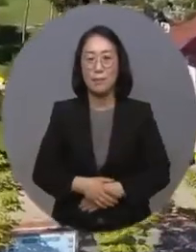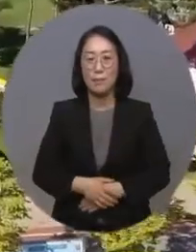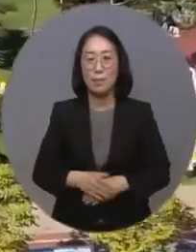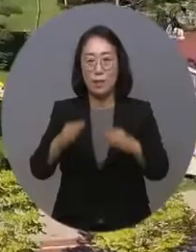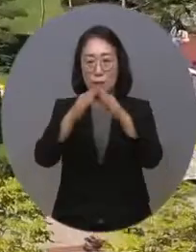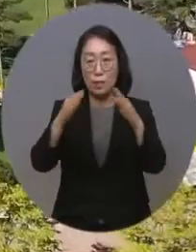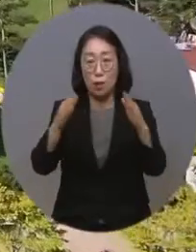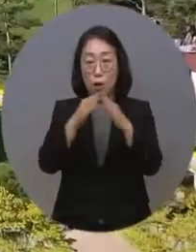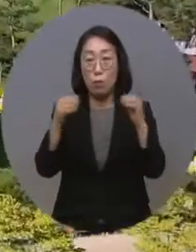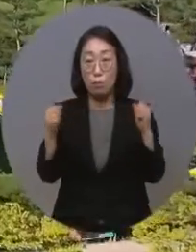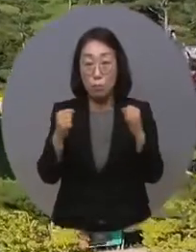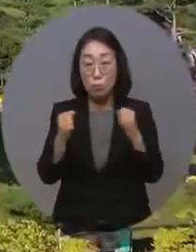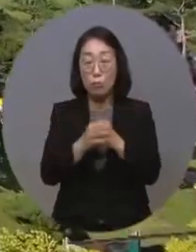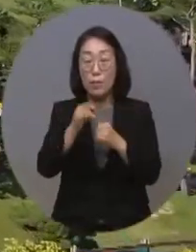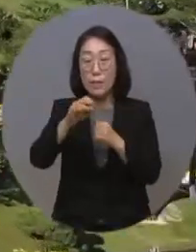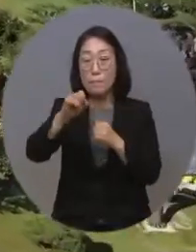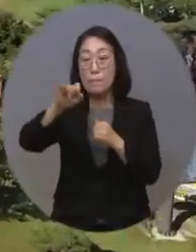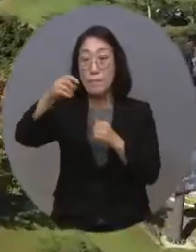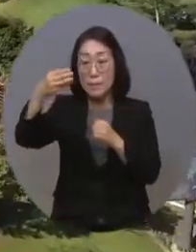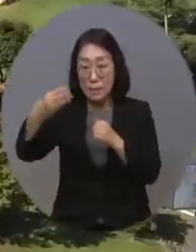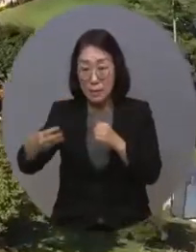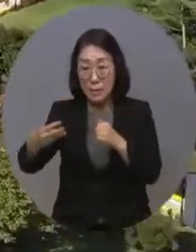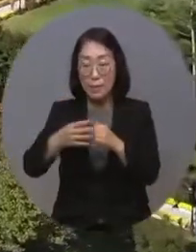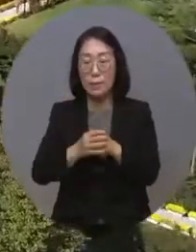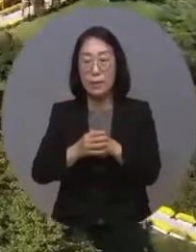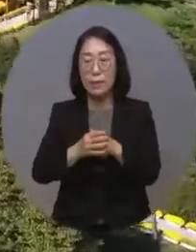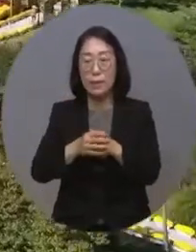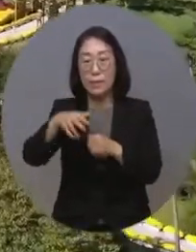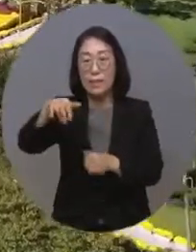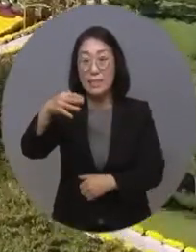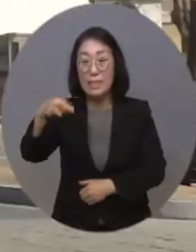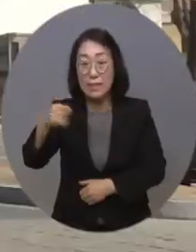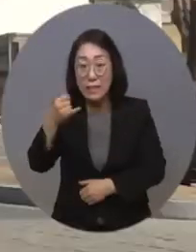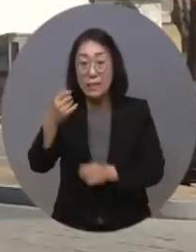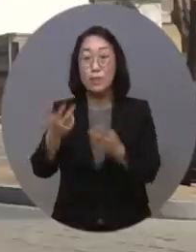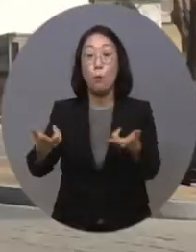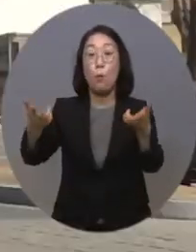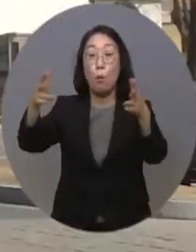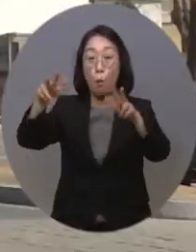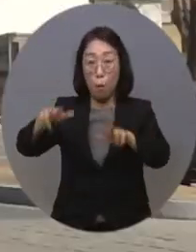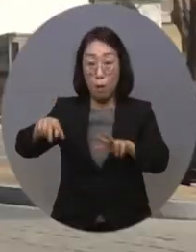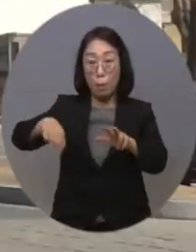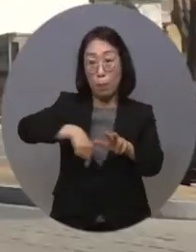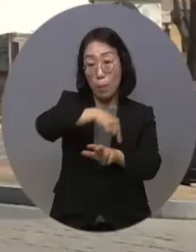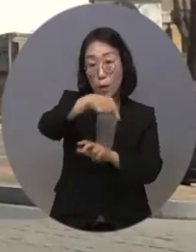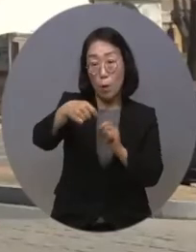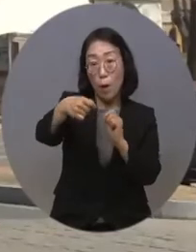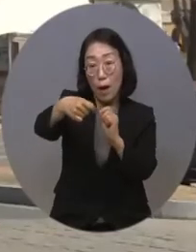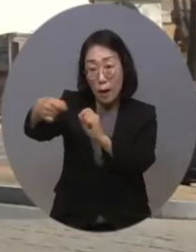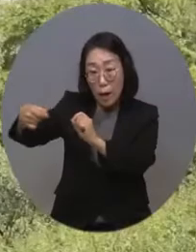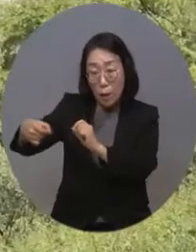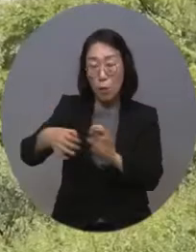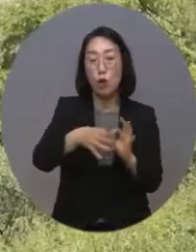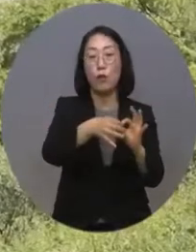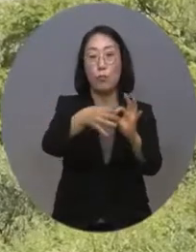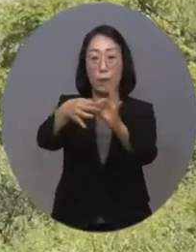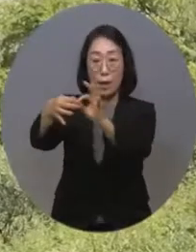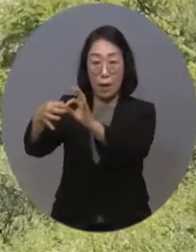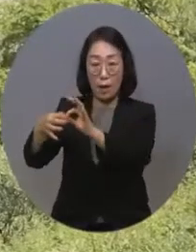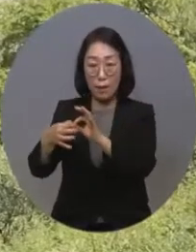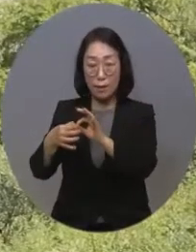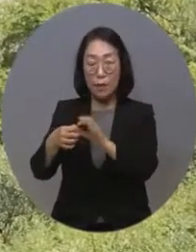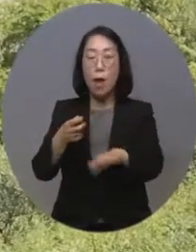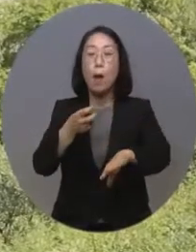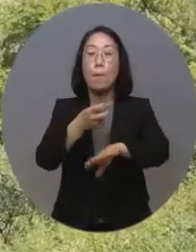전북 임실군은 대표 관광지인 임실치즈 테마파크와 주변 관광지를 연계해 운영하는 버스 투어